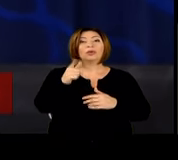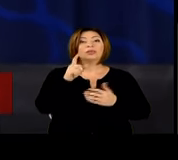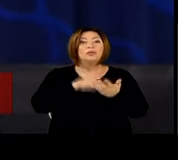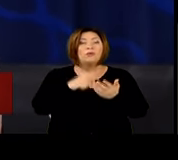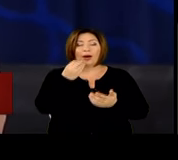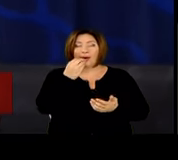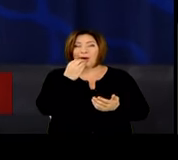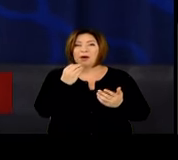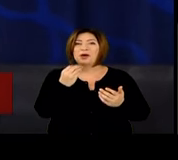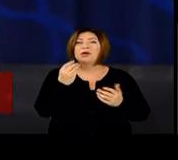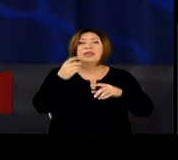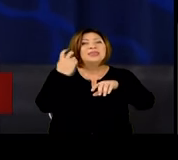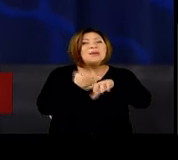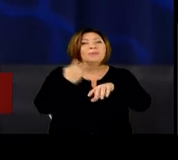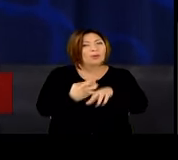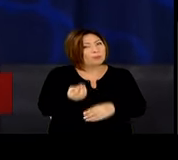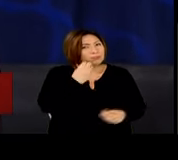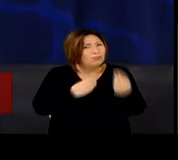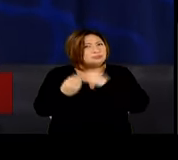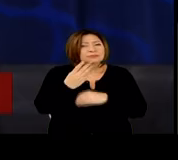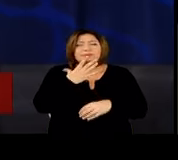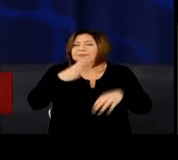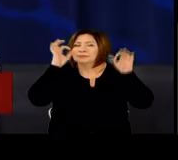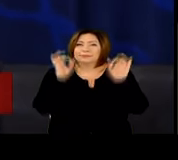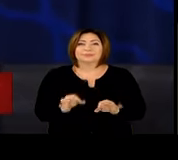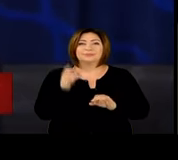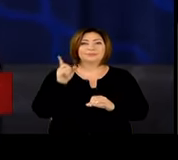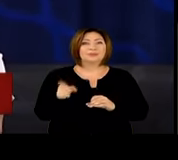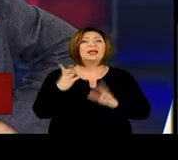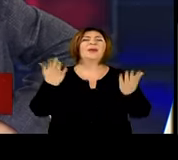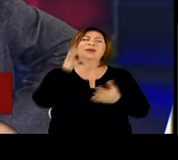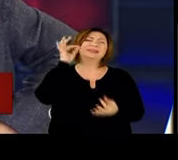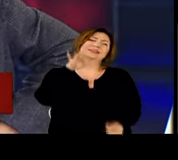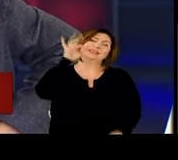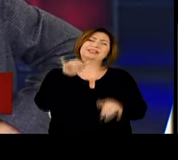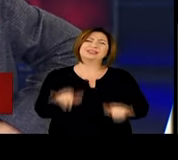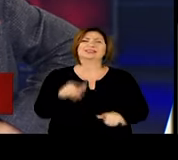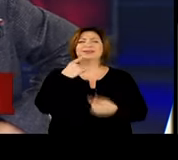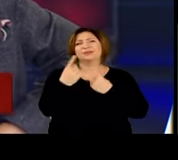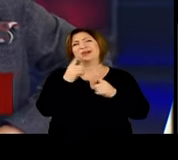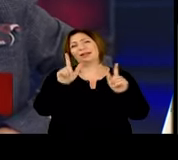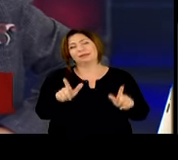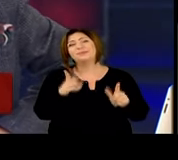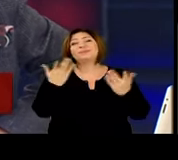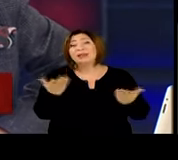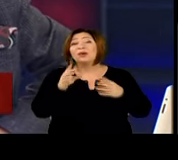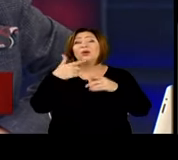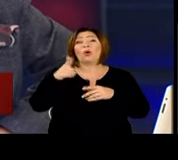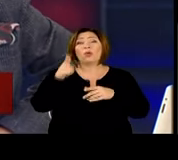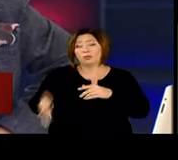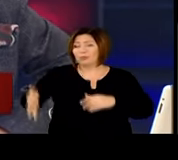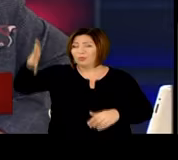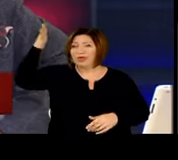abi? Kemiğini bile ye. Öyle bir lezzet. Niye? Vallahi insan için bile aynı şey söz konusu. Yani köyde